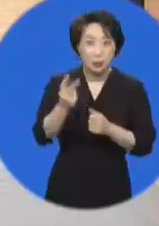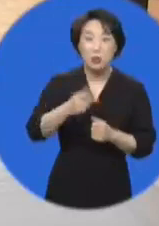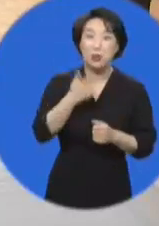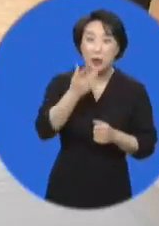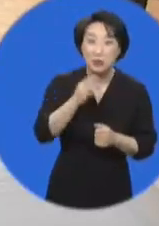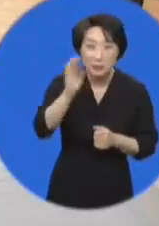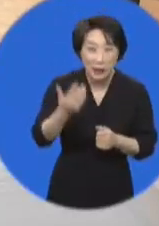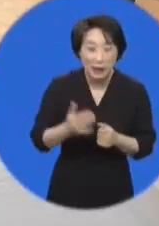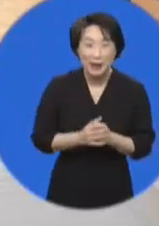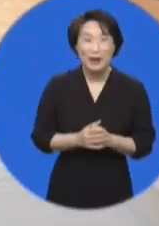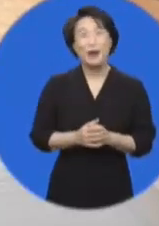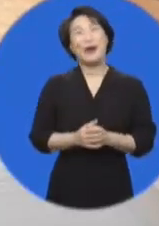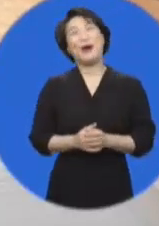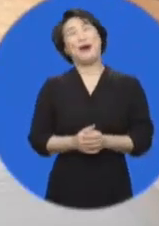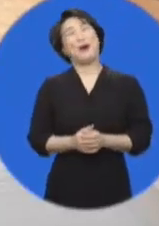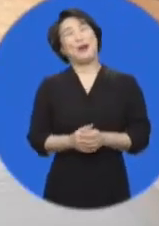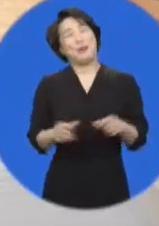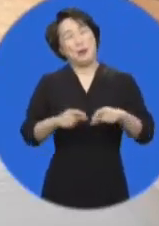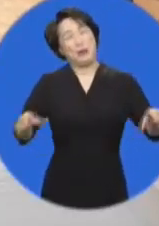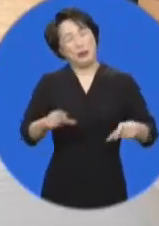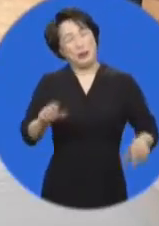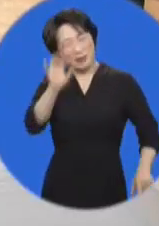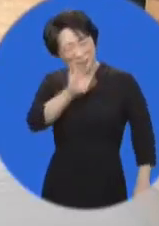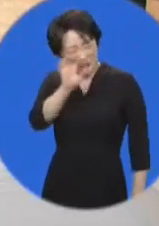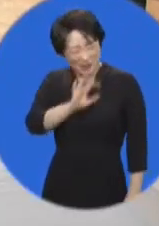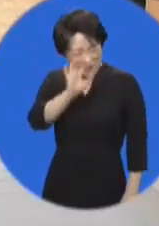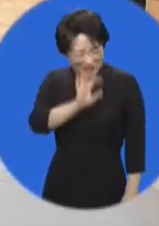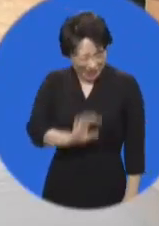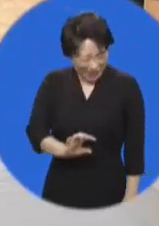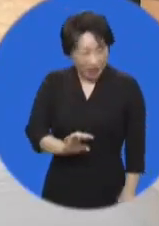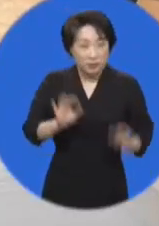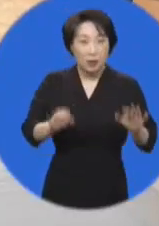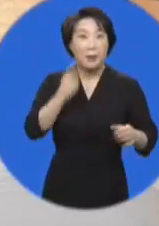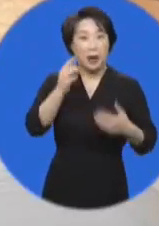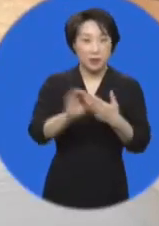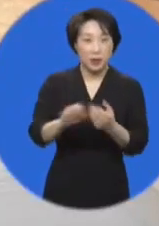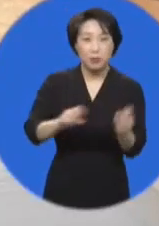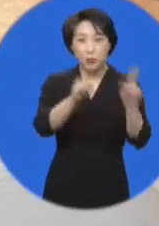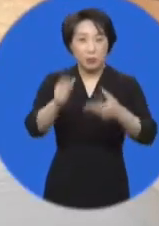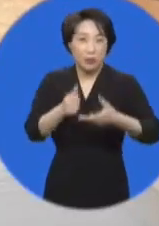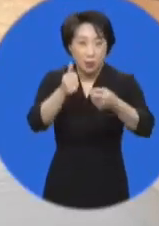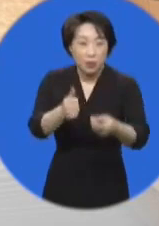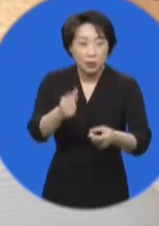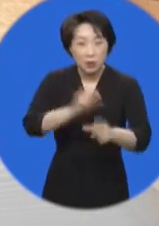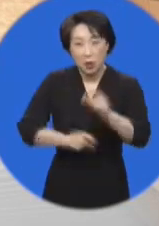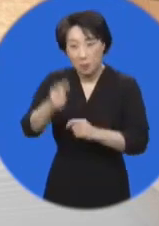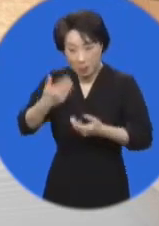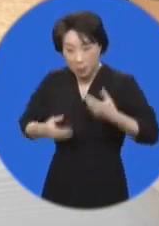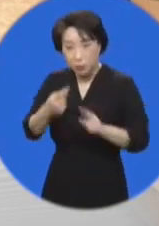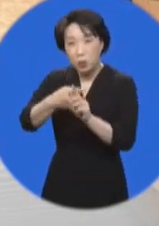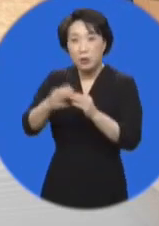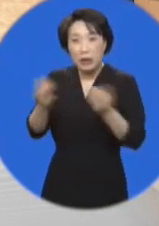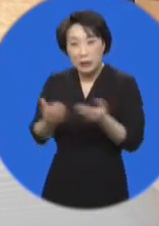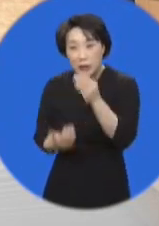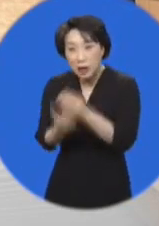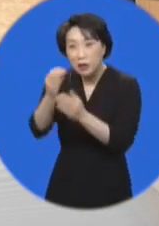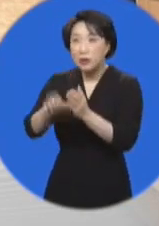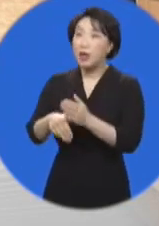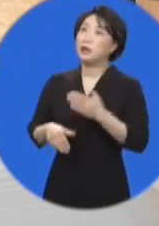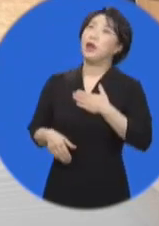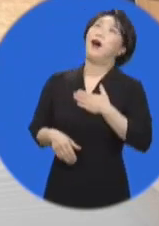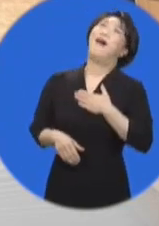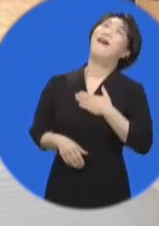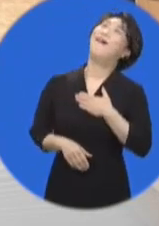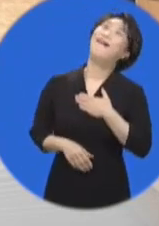그냥 평소에도 이런데 만약에 집회가 있고 내가 더 바쁜 교회에 무슨 일이 있을 때